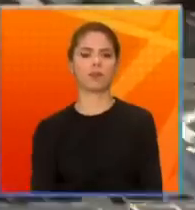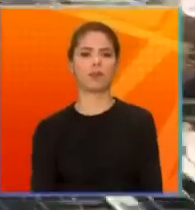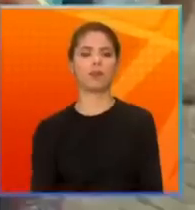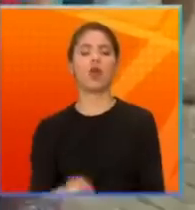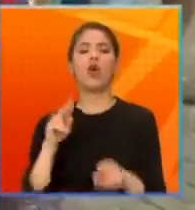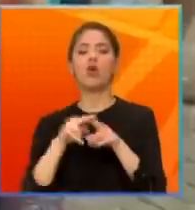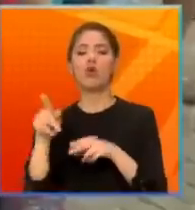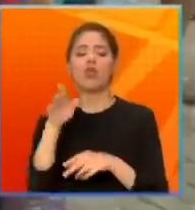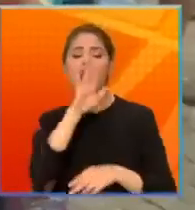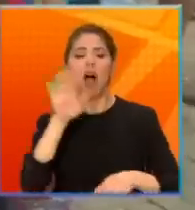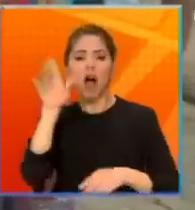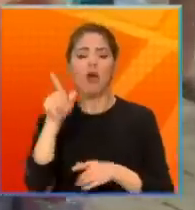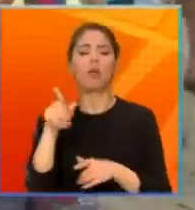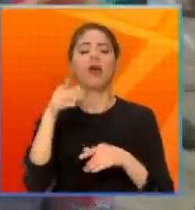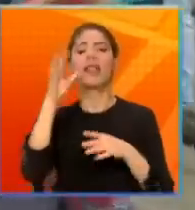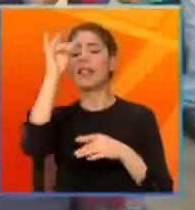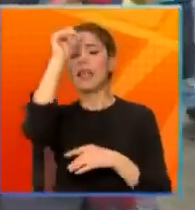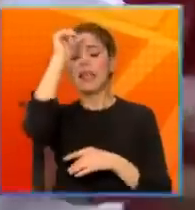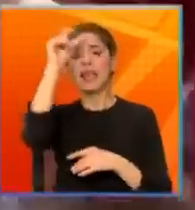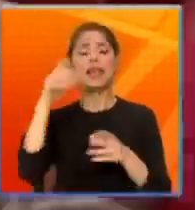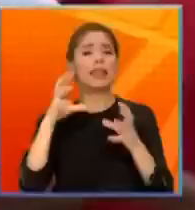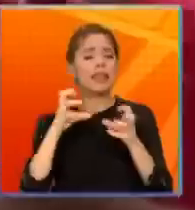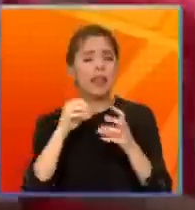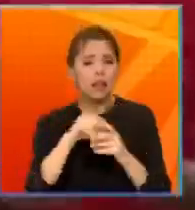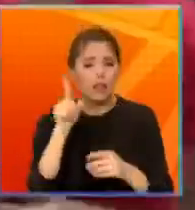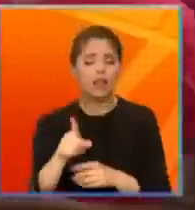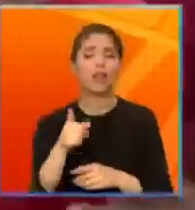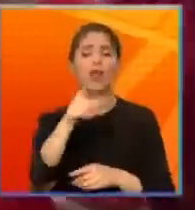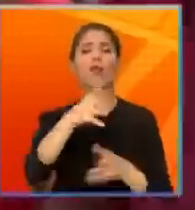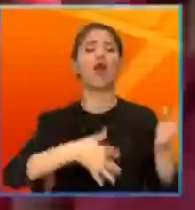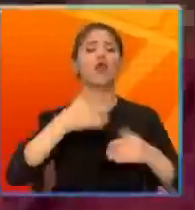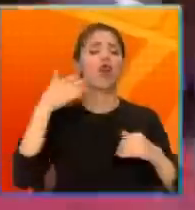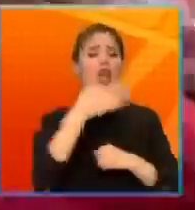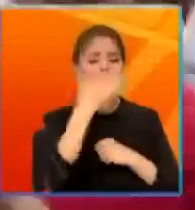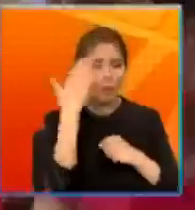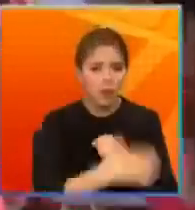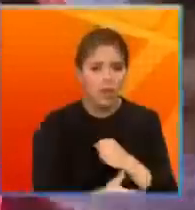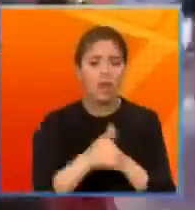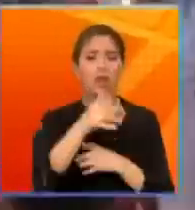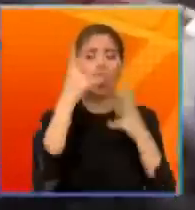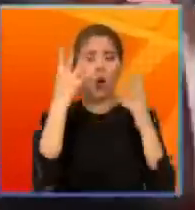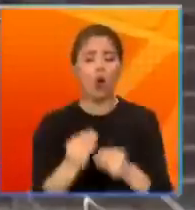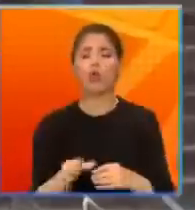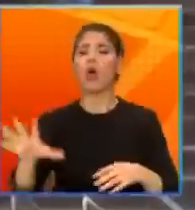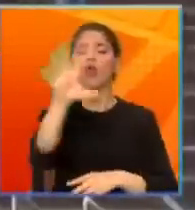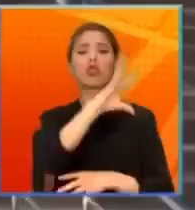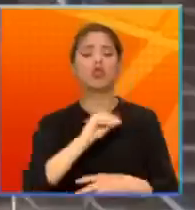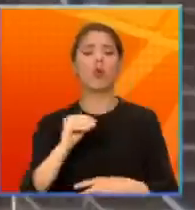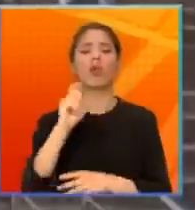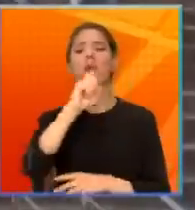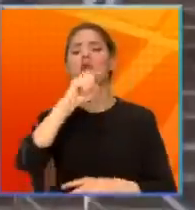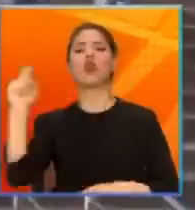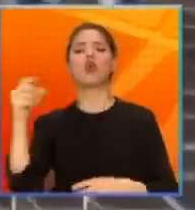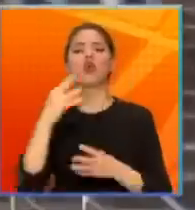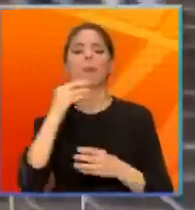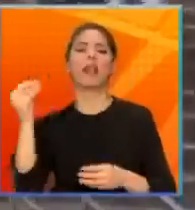Kuzey Avrupa'dan Hindistan'a dek dünyanın dört bir yanında ilan edilen sokağa çıkma yasaklarının kapsadığı toplam nüfus 900 milyonu